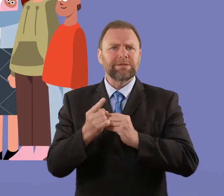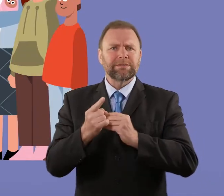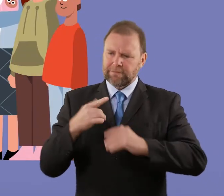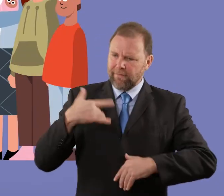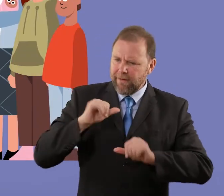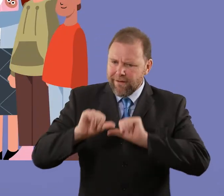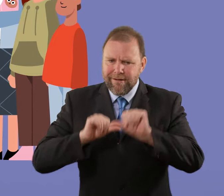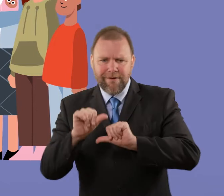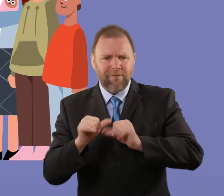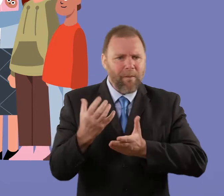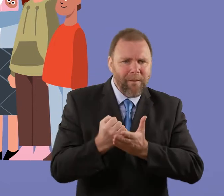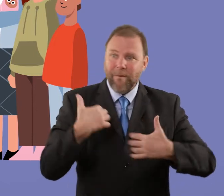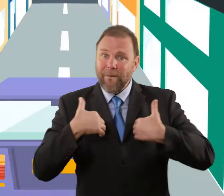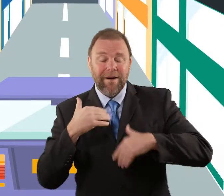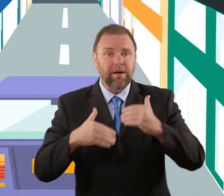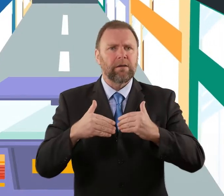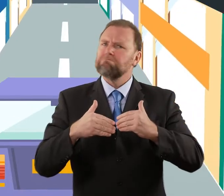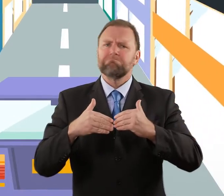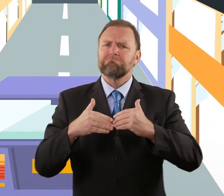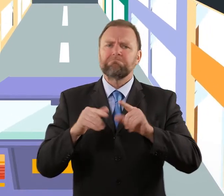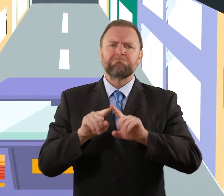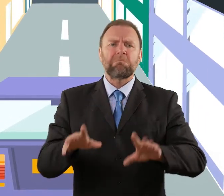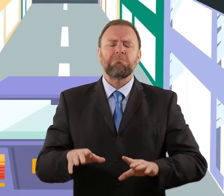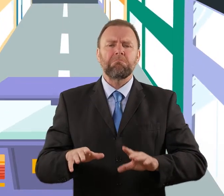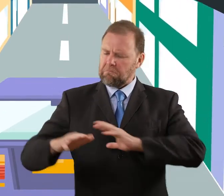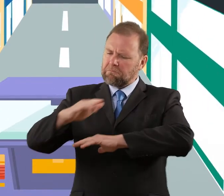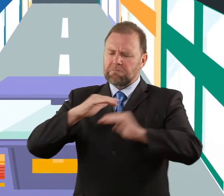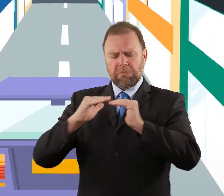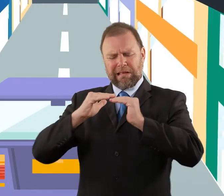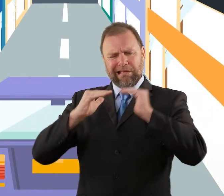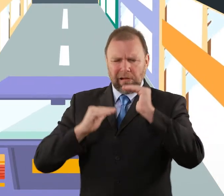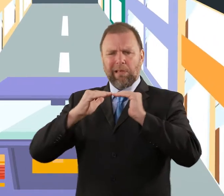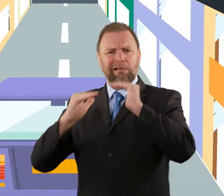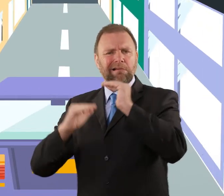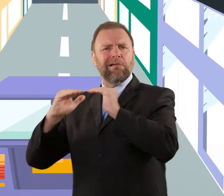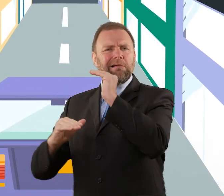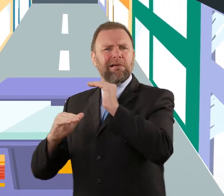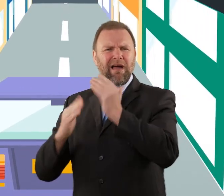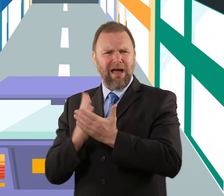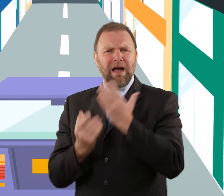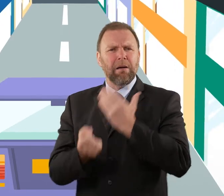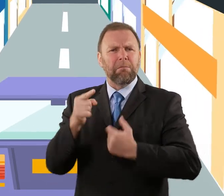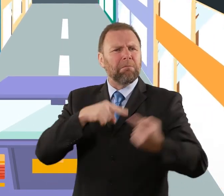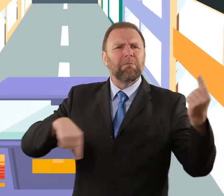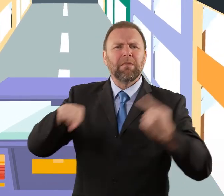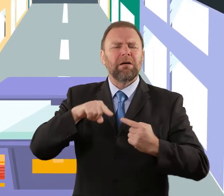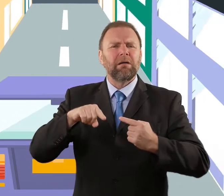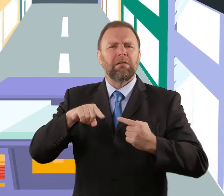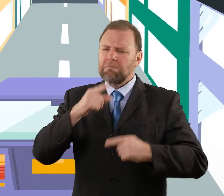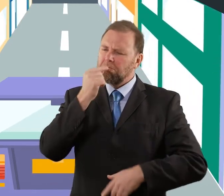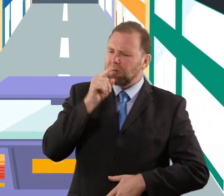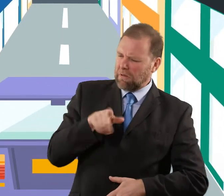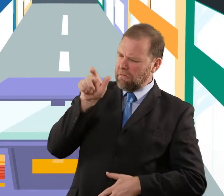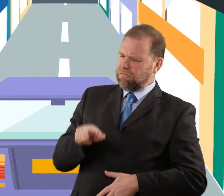fel aelodau o'i cymuned. Mae llawer o bobl Cymru dan anfantais economaidd gymdeithasol. Falle eich bod yn dod